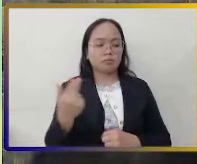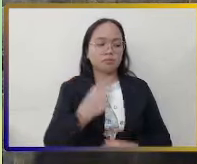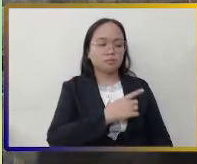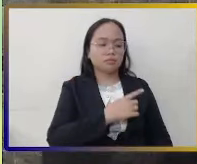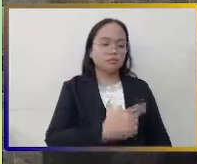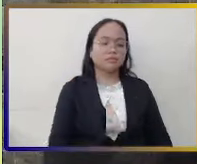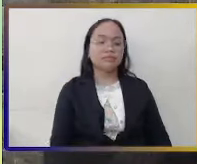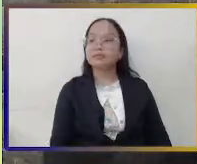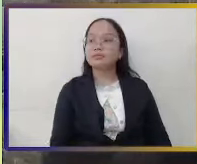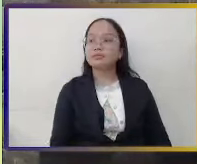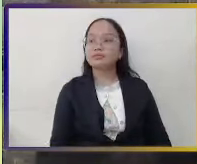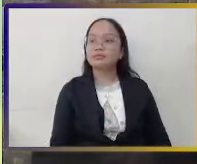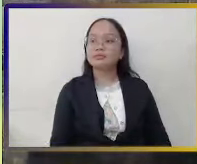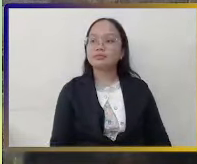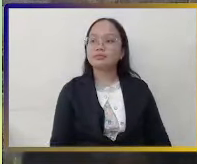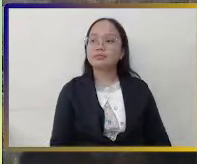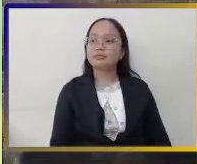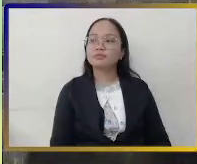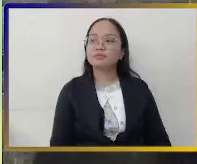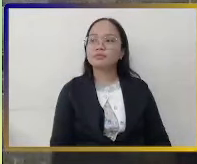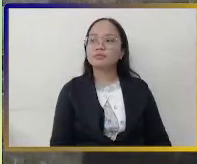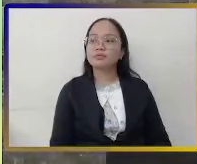parang nakainom siya rito.